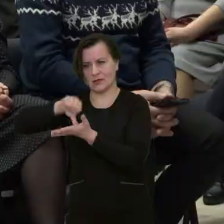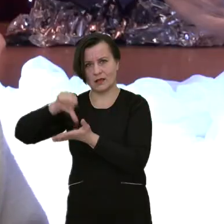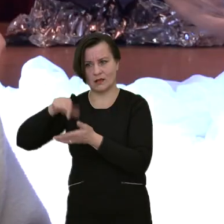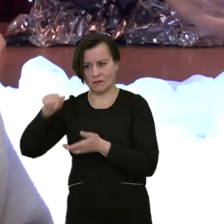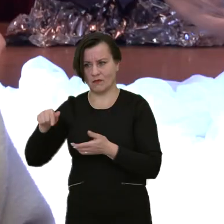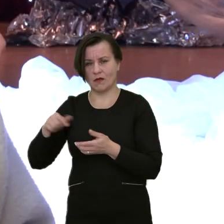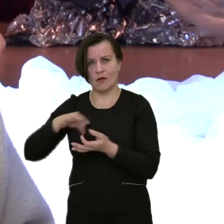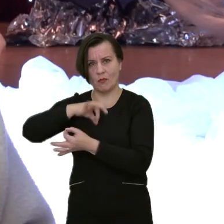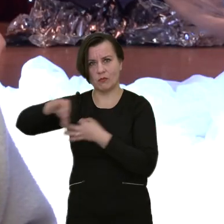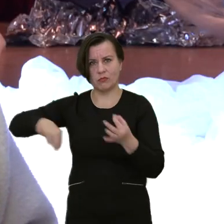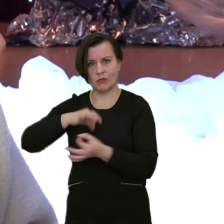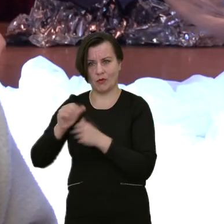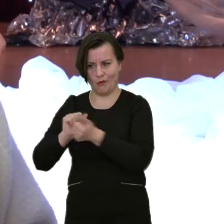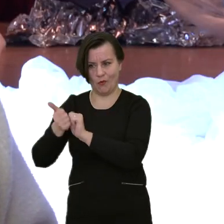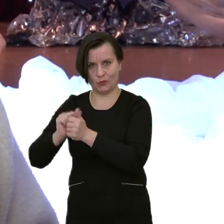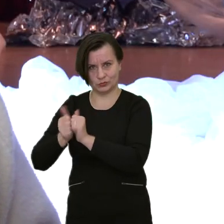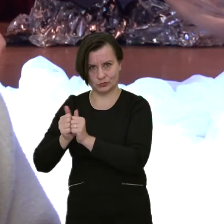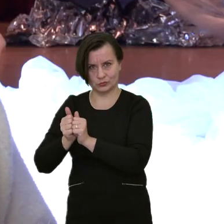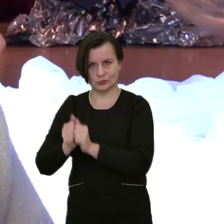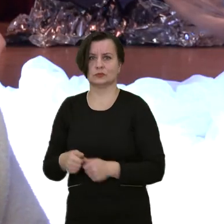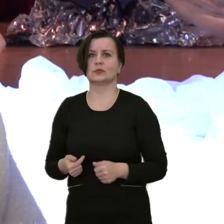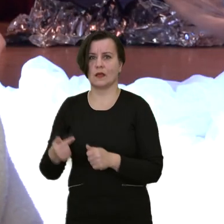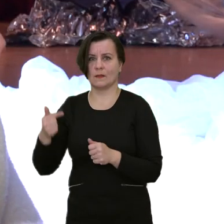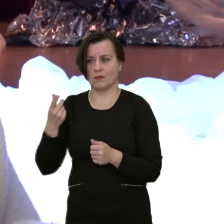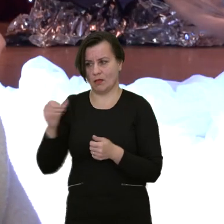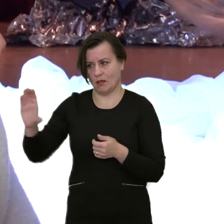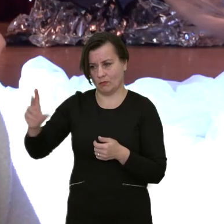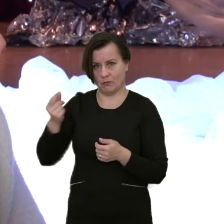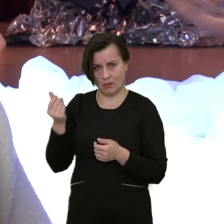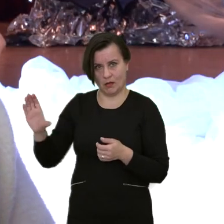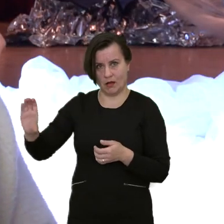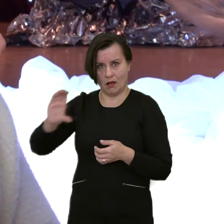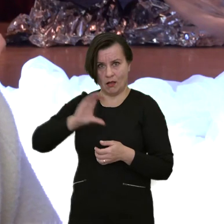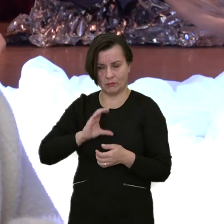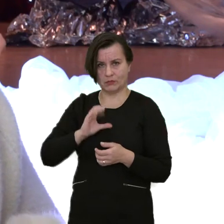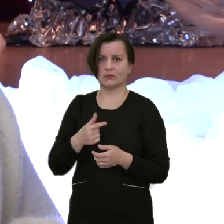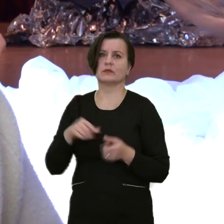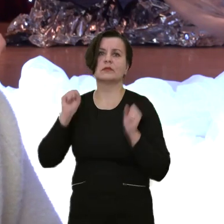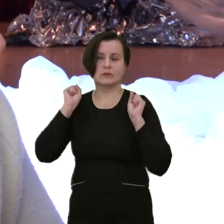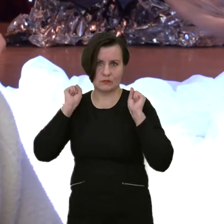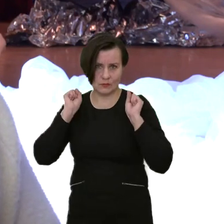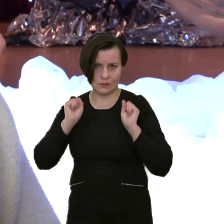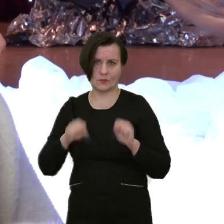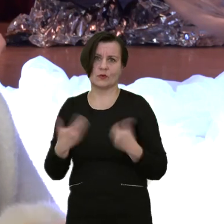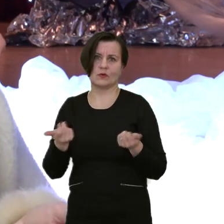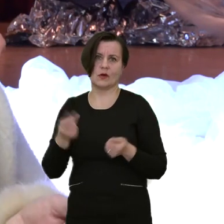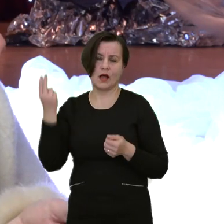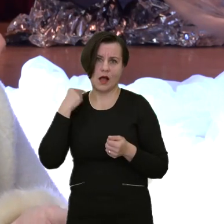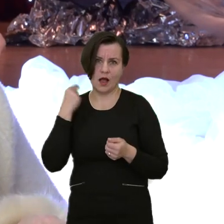dalyvauti šitame projektų konkurse. Ir mes gavom pinigų ir galėjom laisvai